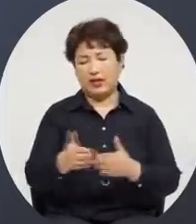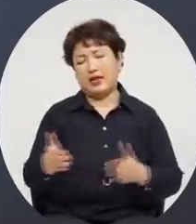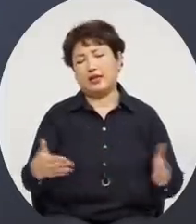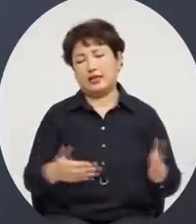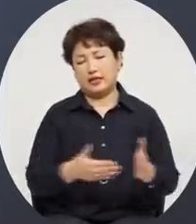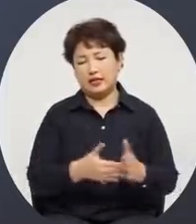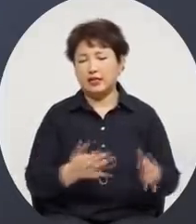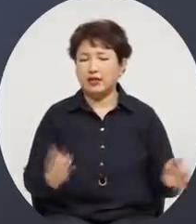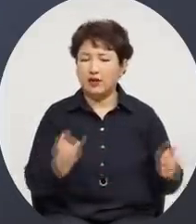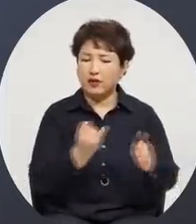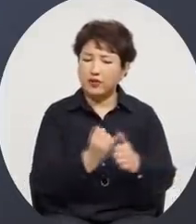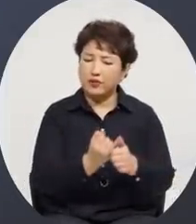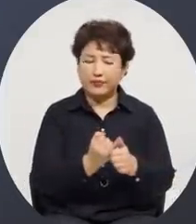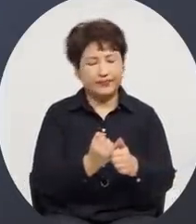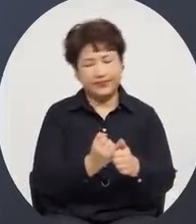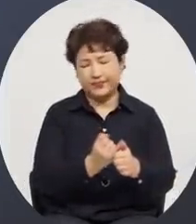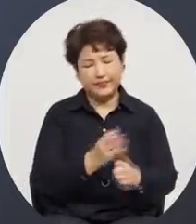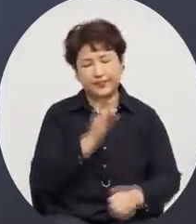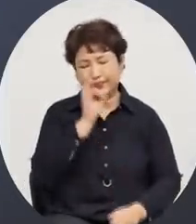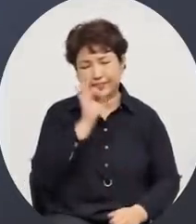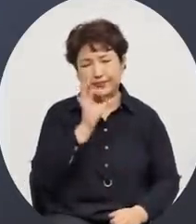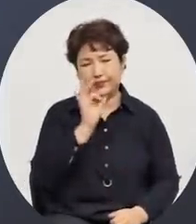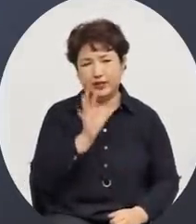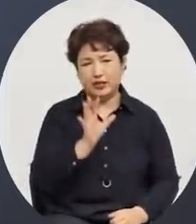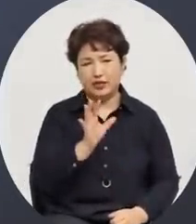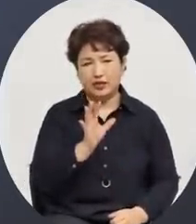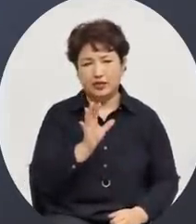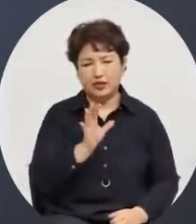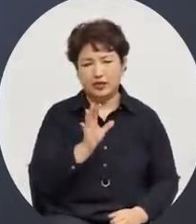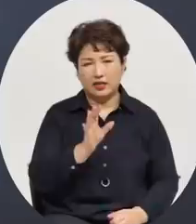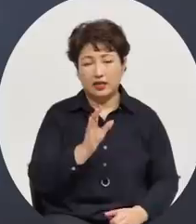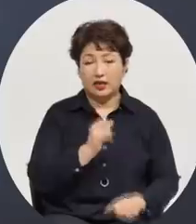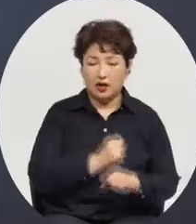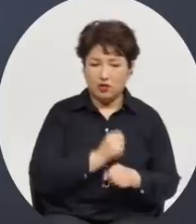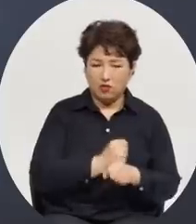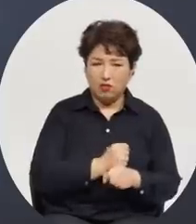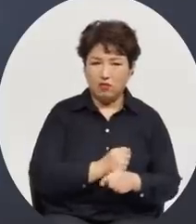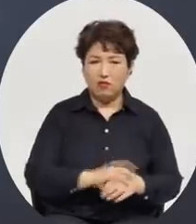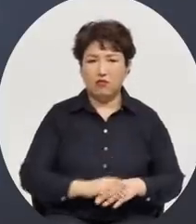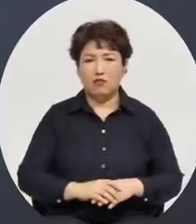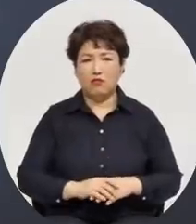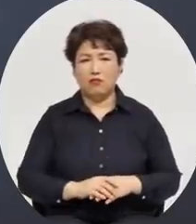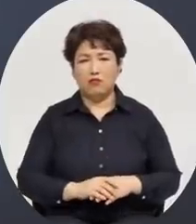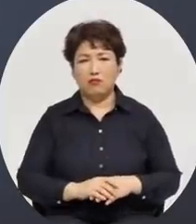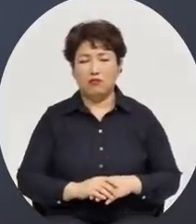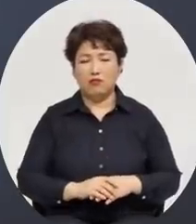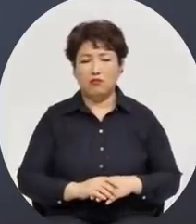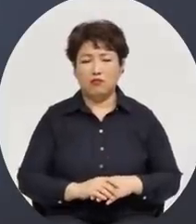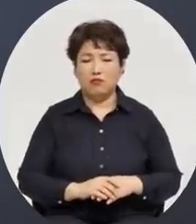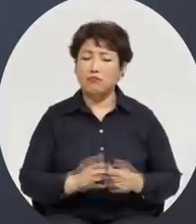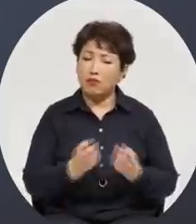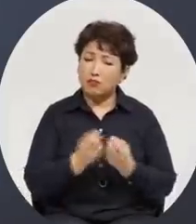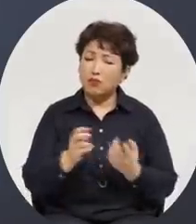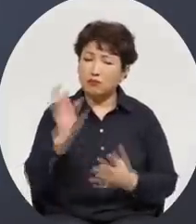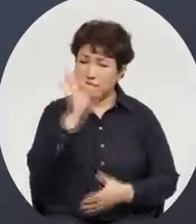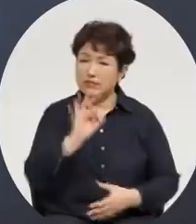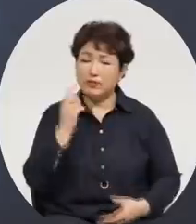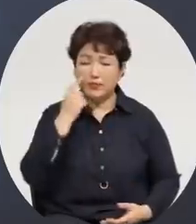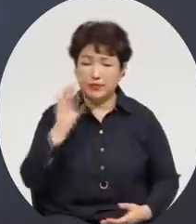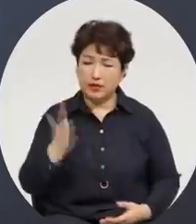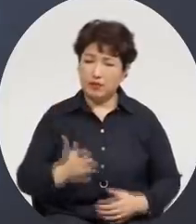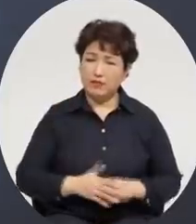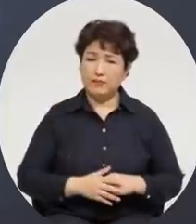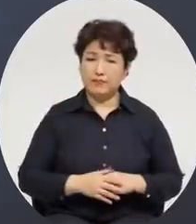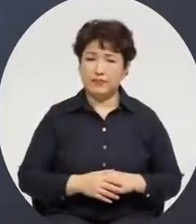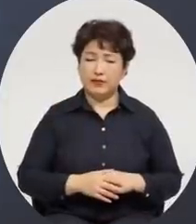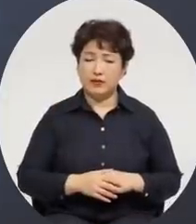아 결혼은 안 된다. 이렇게 딱 관점을 찾고 셋 중에서 하나를 선택하면 돼요. 그러니까